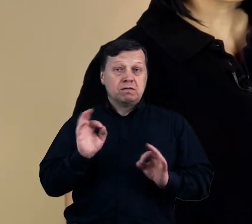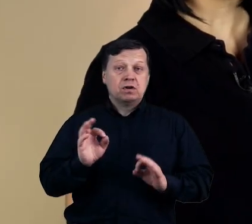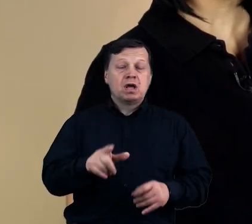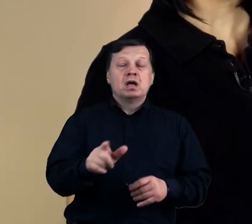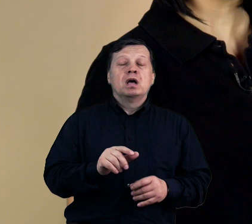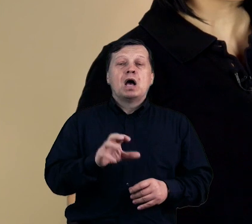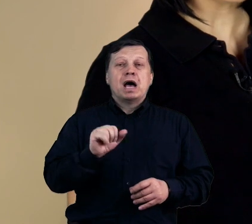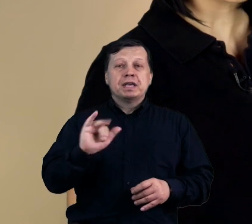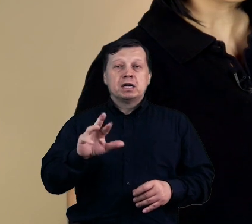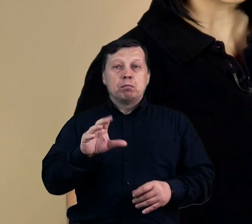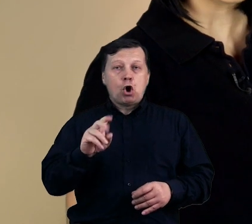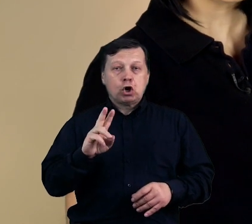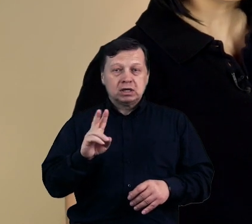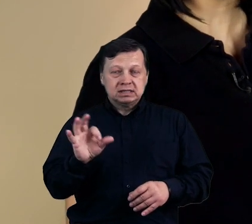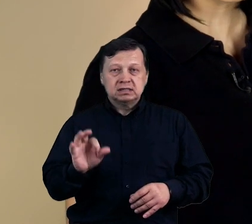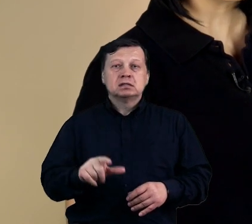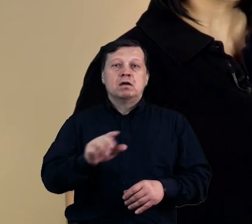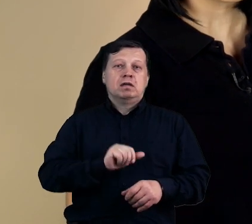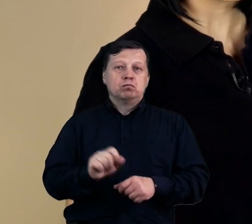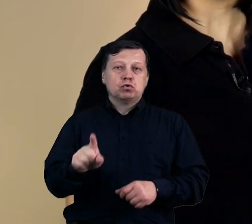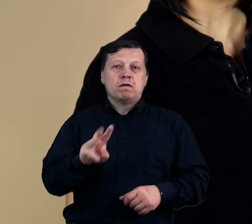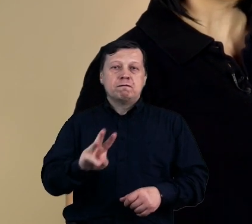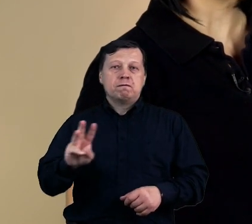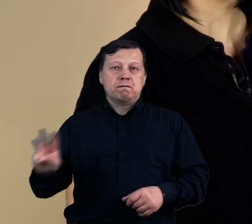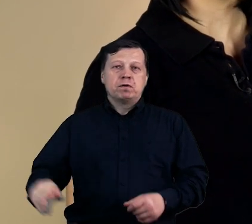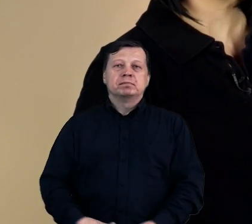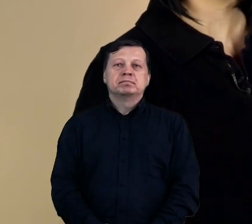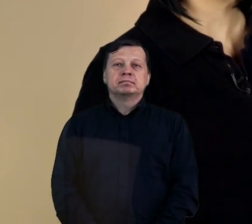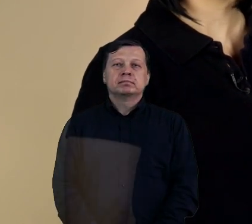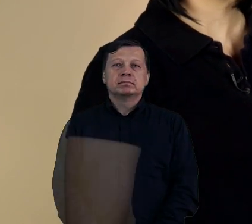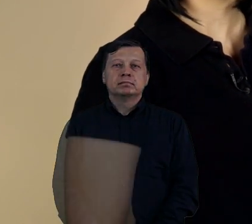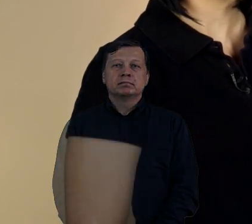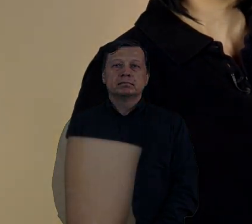informacji o modemie Airbox oraz o usłudze Orange Freenet znajdziesz na naszej stronie.